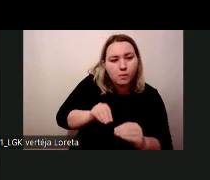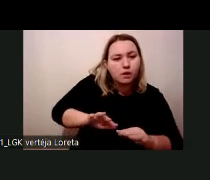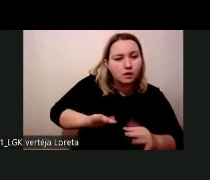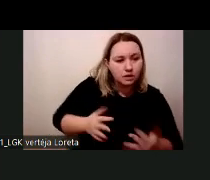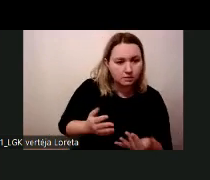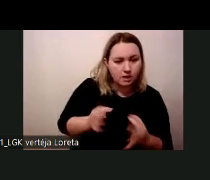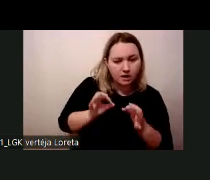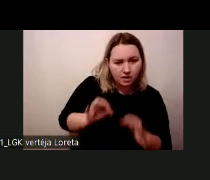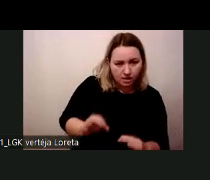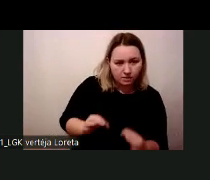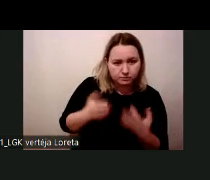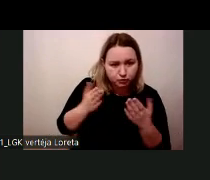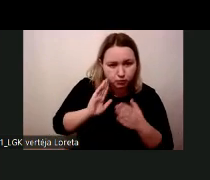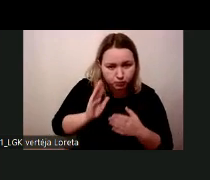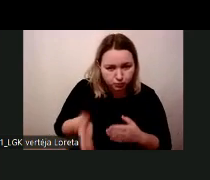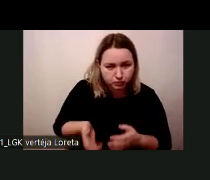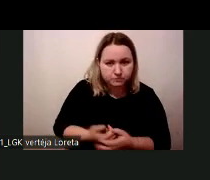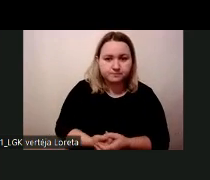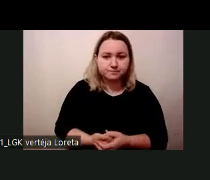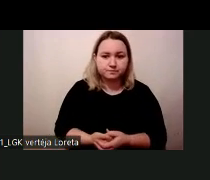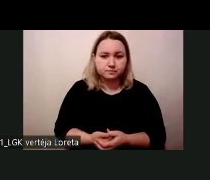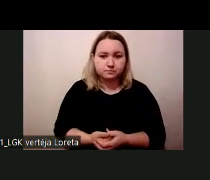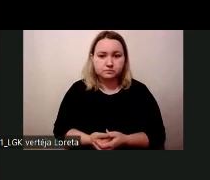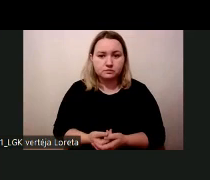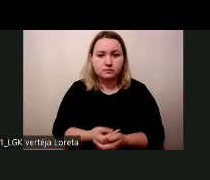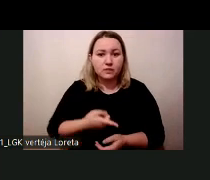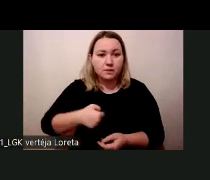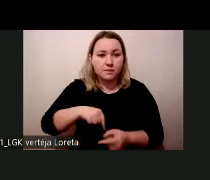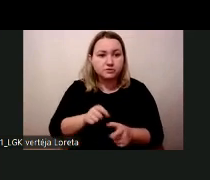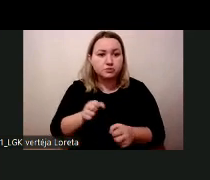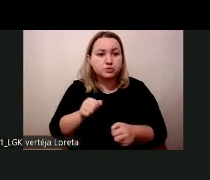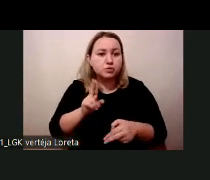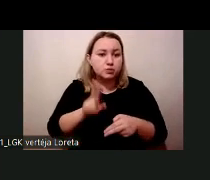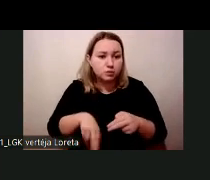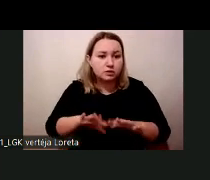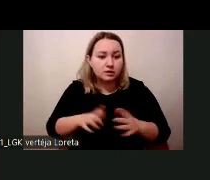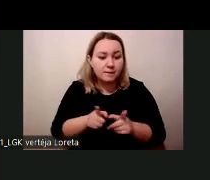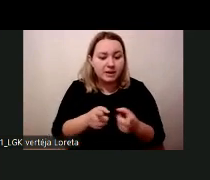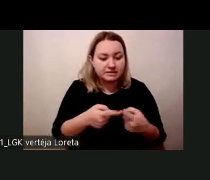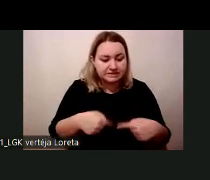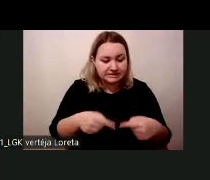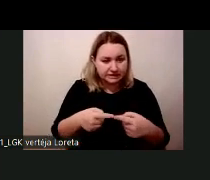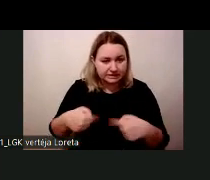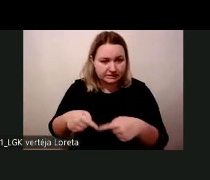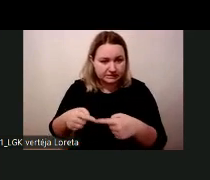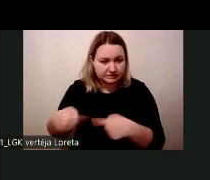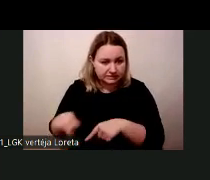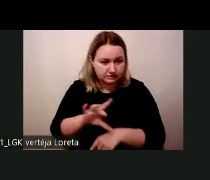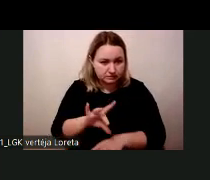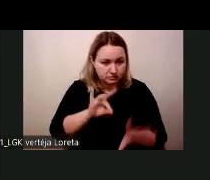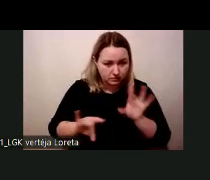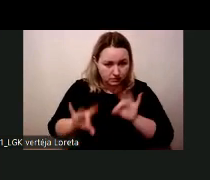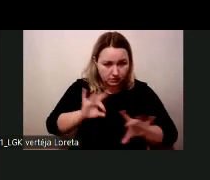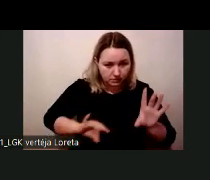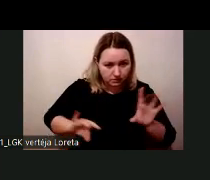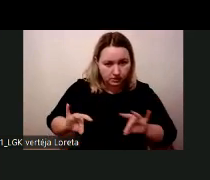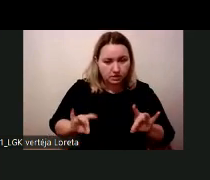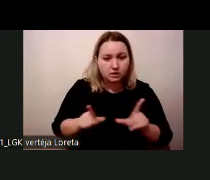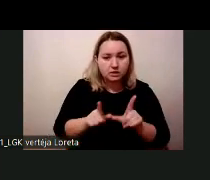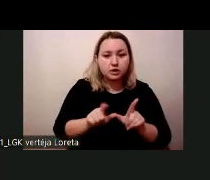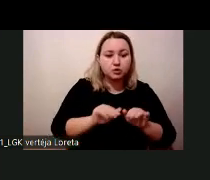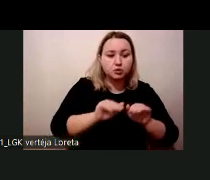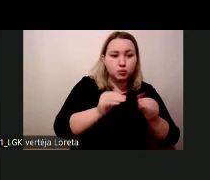skaitytų ir tinkamame lygmenyje. Taigi, nusprendėme pasirinkti sritis ir visą tai suskirstėme į